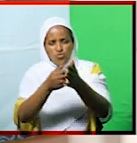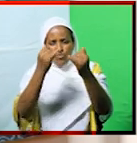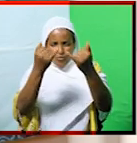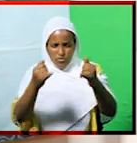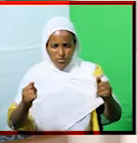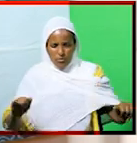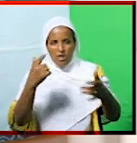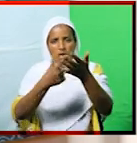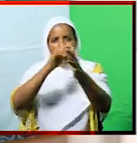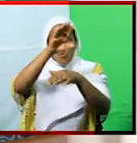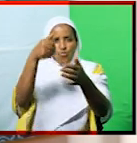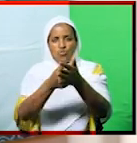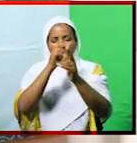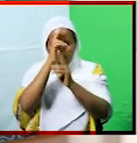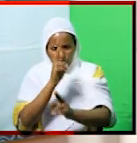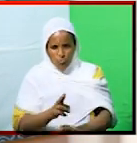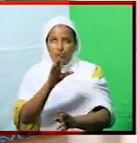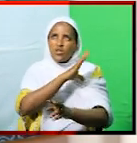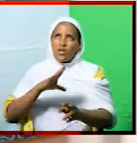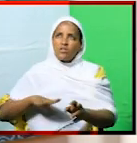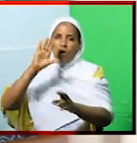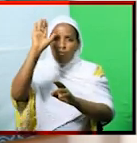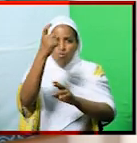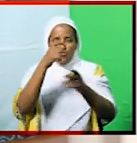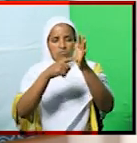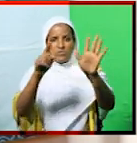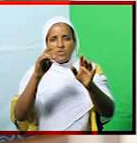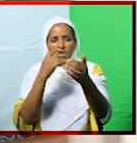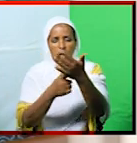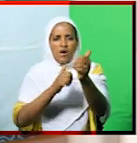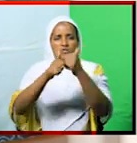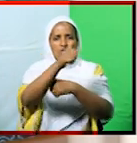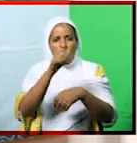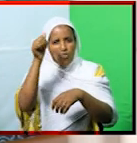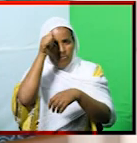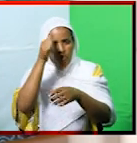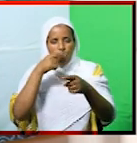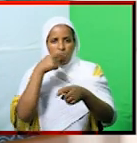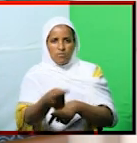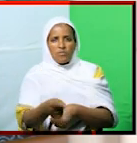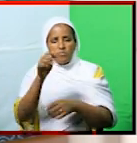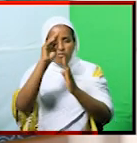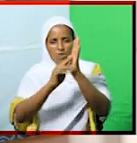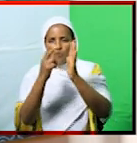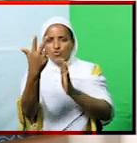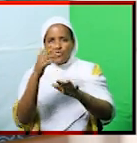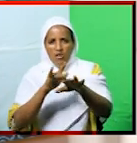ጲላጦስ ይሲአሎ ወገብ ይጸፎ ወፍርጡራን ይርዕዱ በቅድሚያሁ። ጲላጦስ በጥፊ